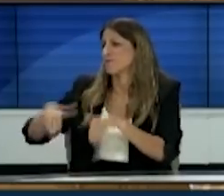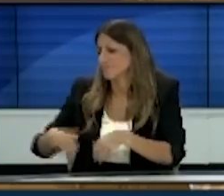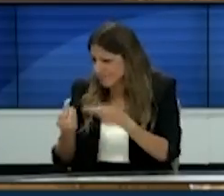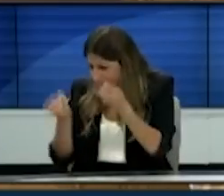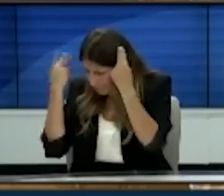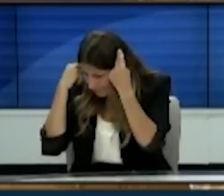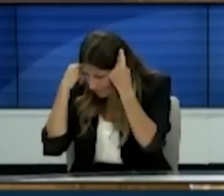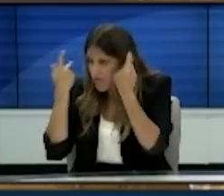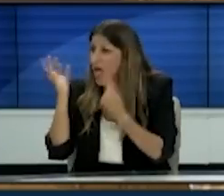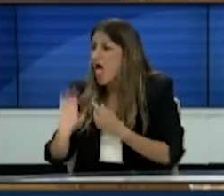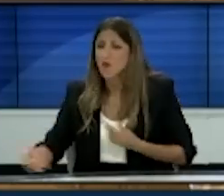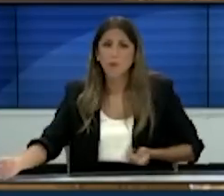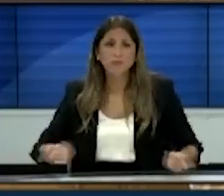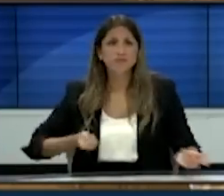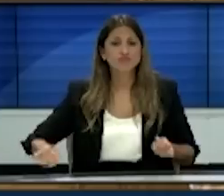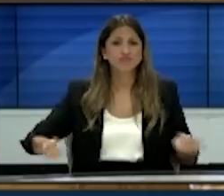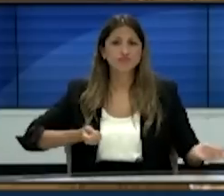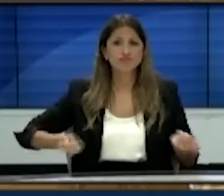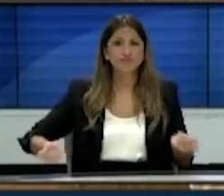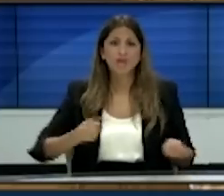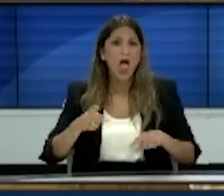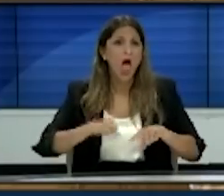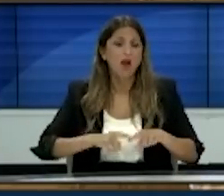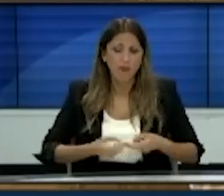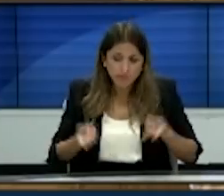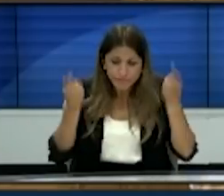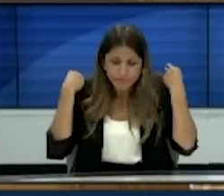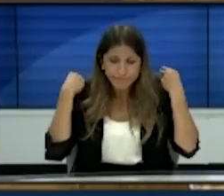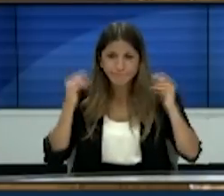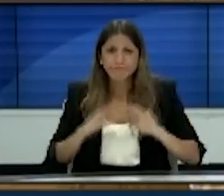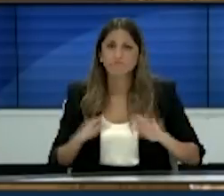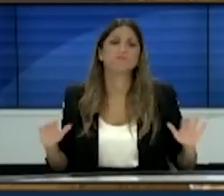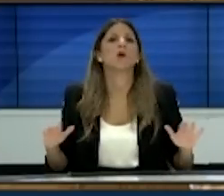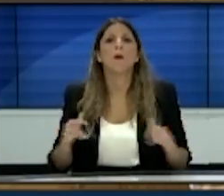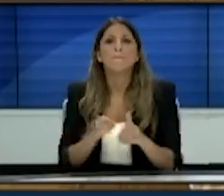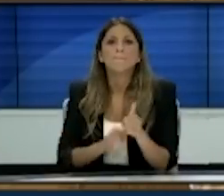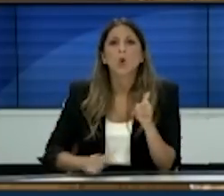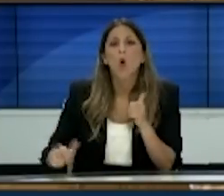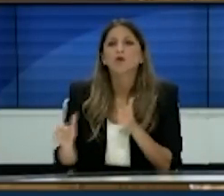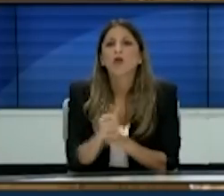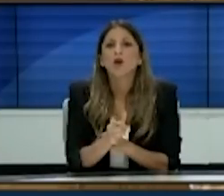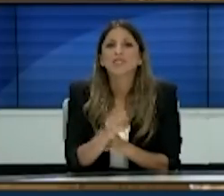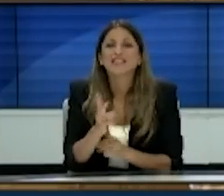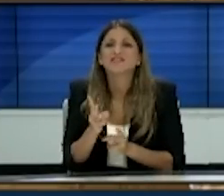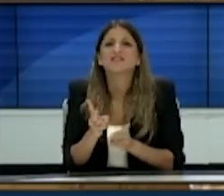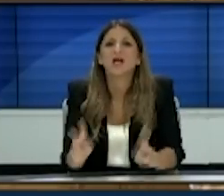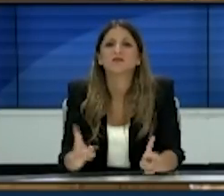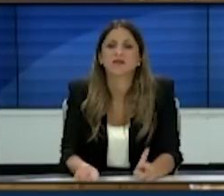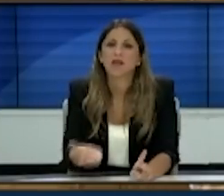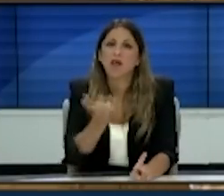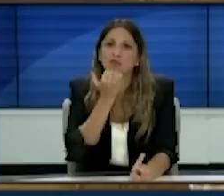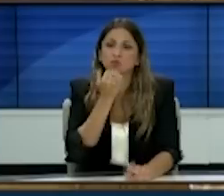του Διευθυντηρίου των Βρυξελών, το ορίζουν οι προτεραιότητες της ίδιας της καπιταλιστικής οικονομίας. Και